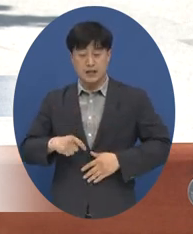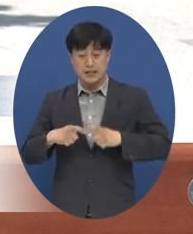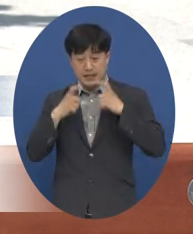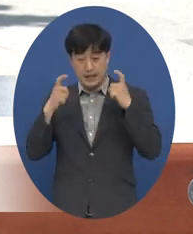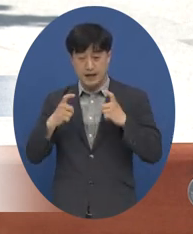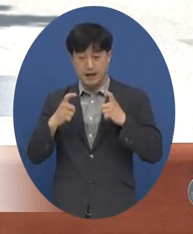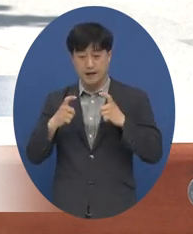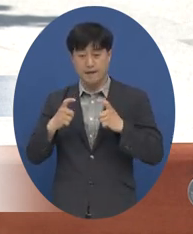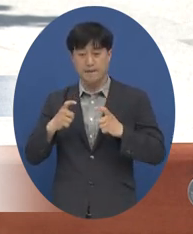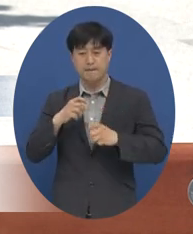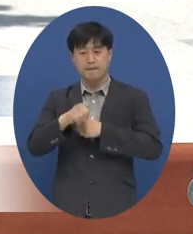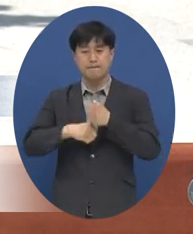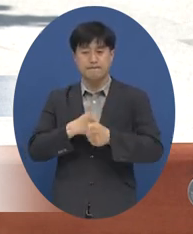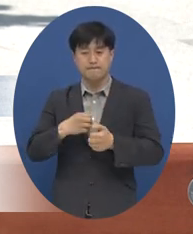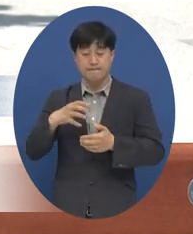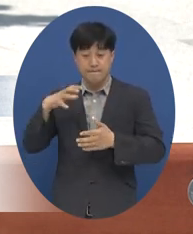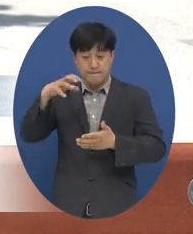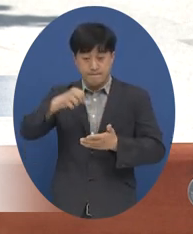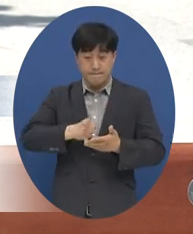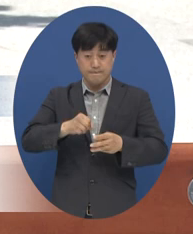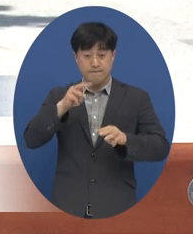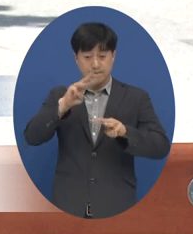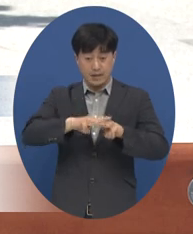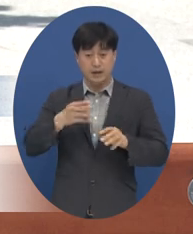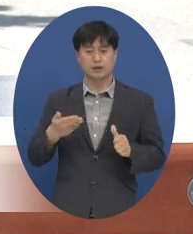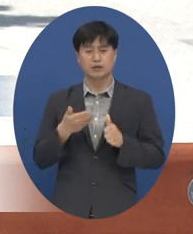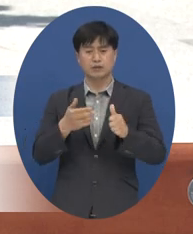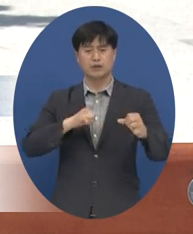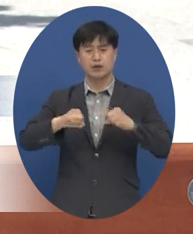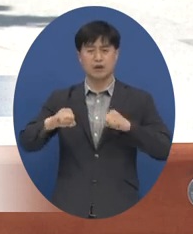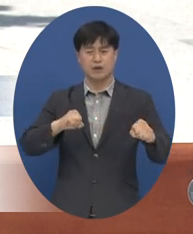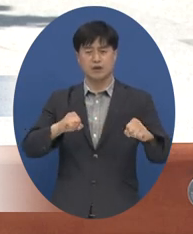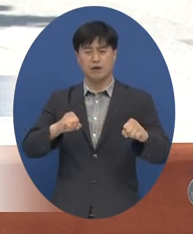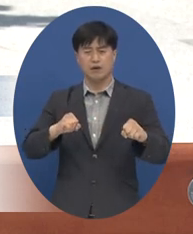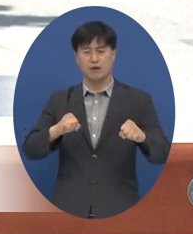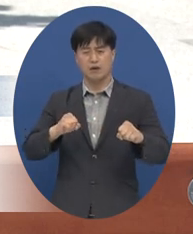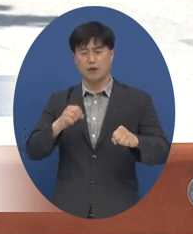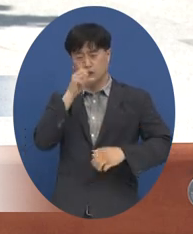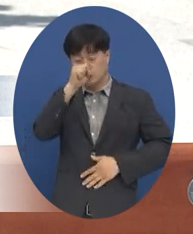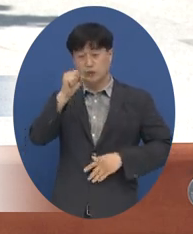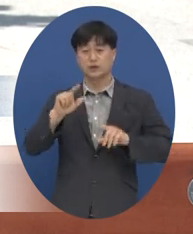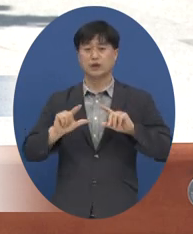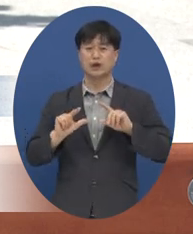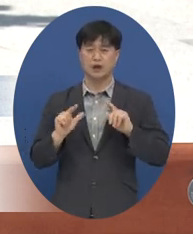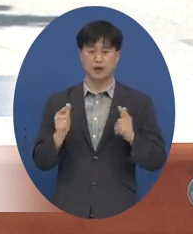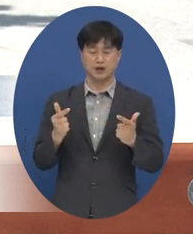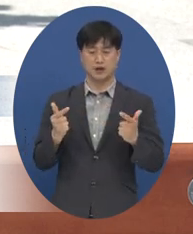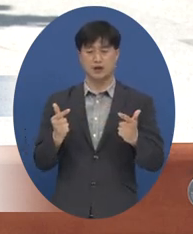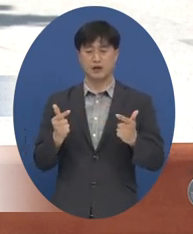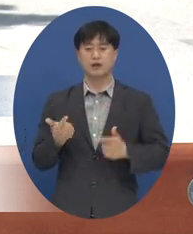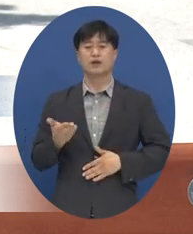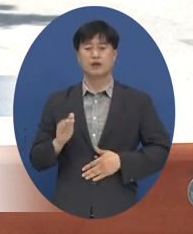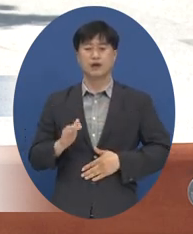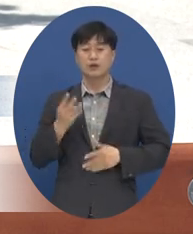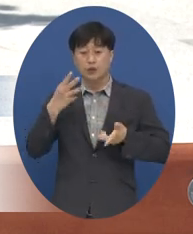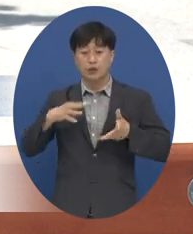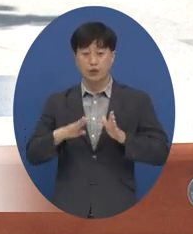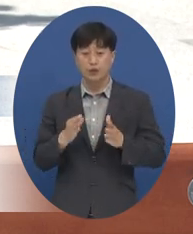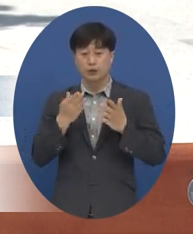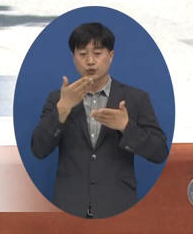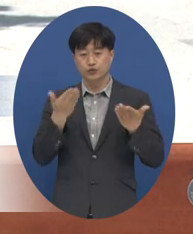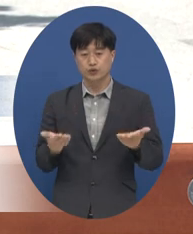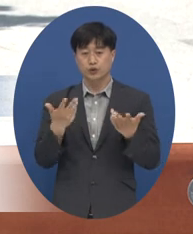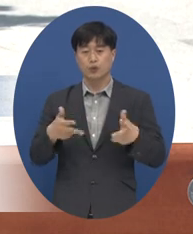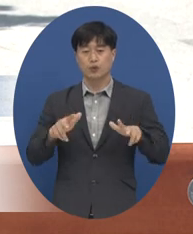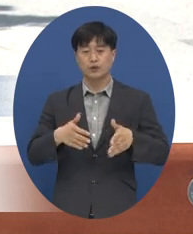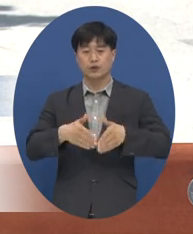본인들이 무단으로 경작을 하면서 그런 행위를 하는 게 일단은 눈살을 찌푸리는데 경기도 시민공원이